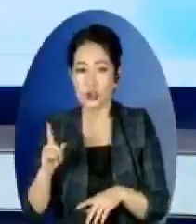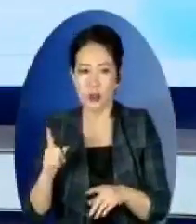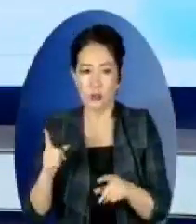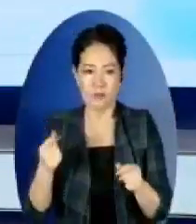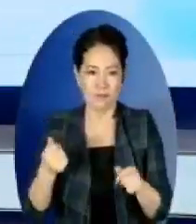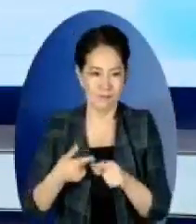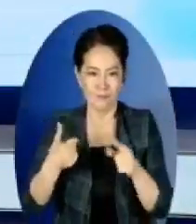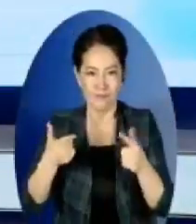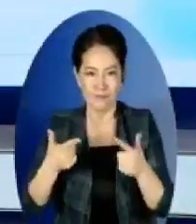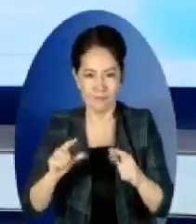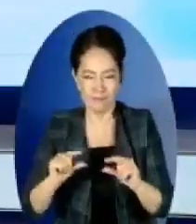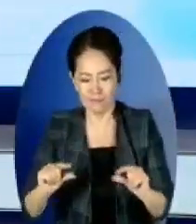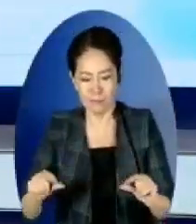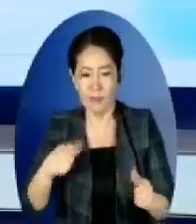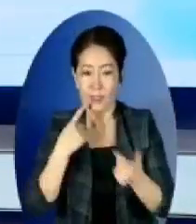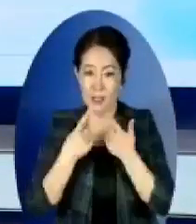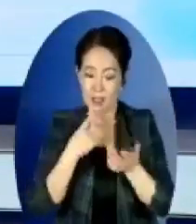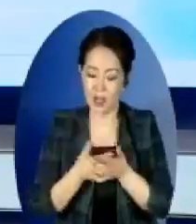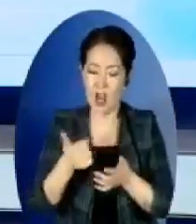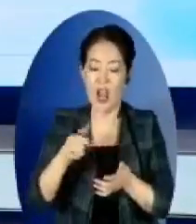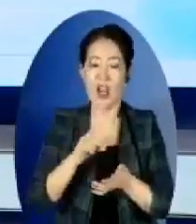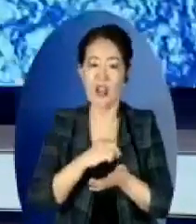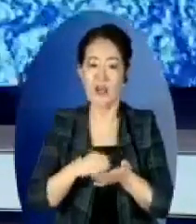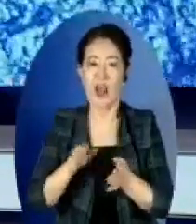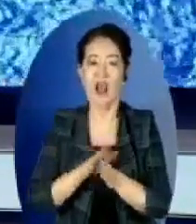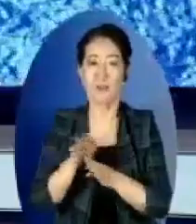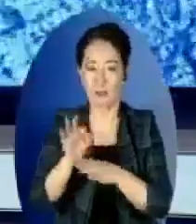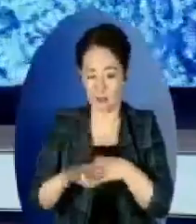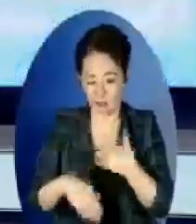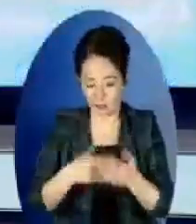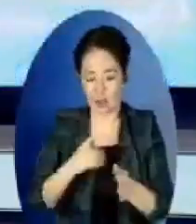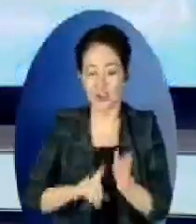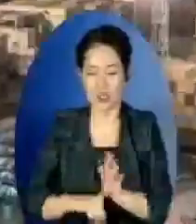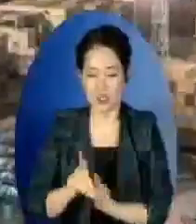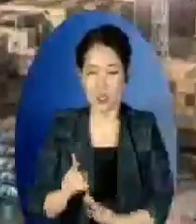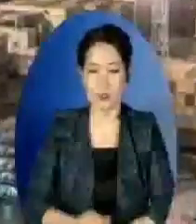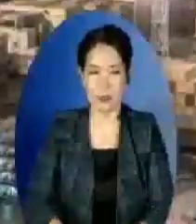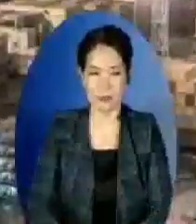шийдвэрүүд хэрэгжиж эхэснээр энхүү одоо гэрээ албан ёсоор хэрэгжиж эхэлж байна.